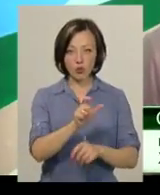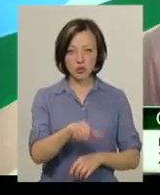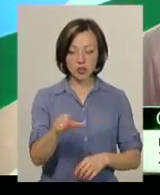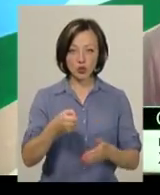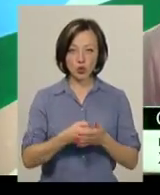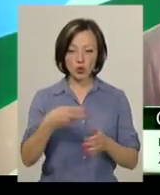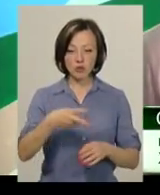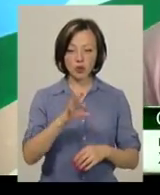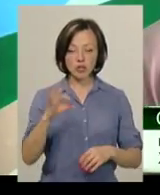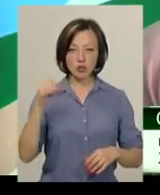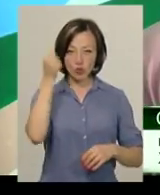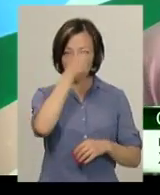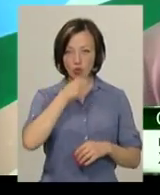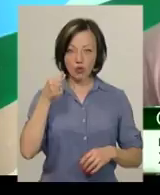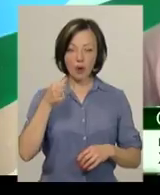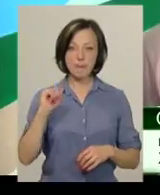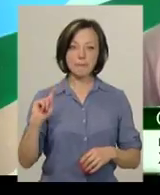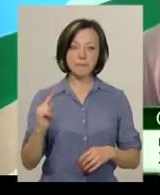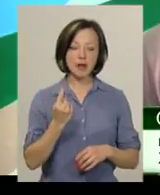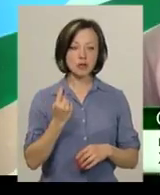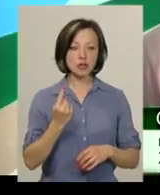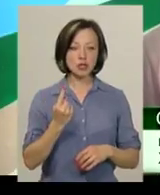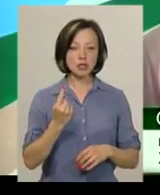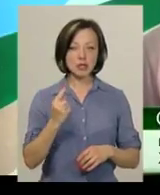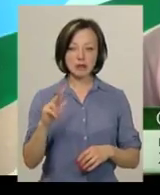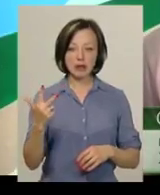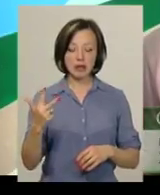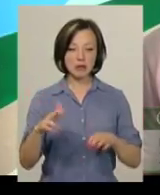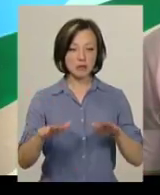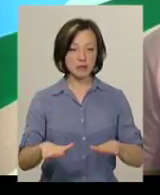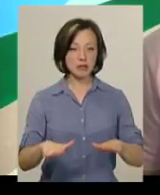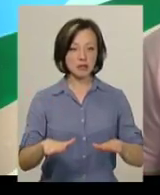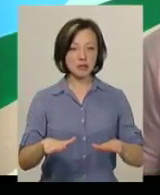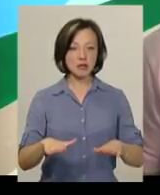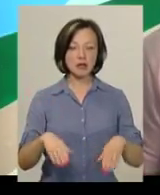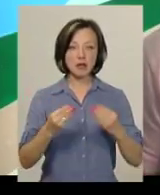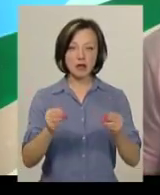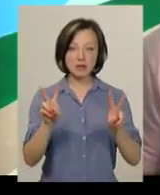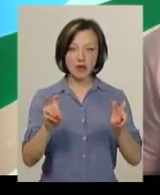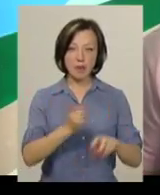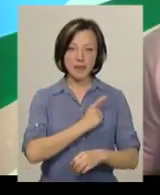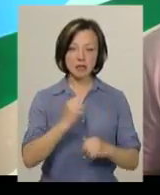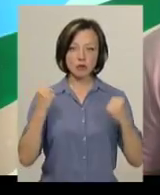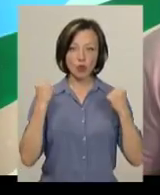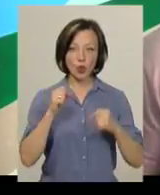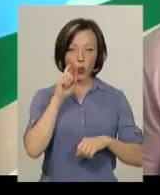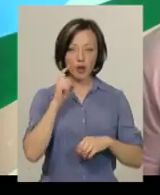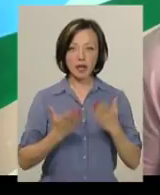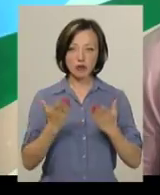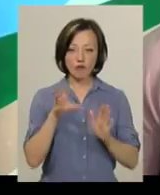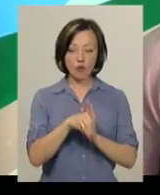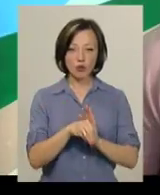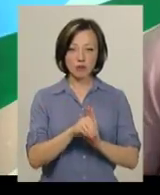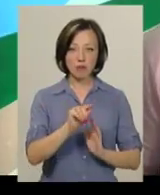до 2000 року. Перше-третє місце дає звання майстра спорту України. Тобто, якщо ти